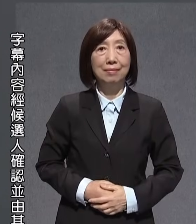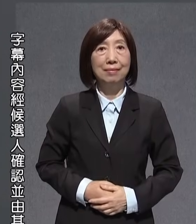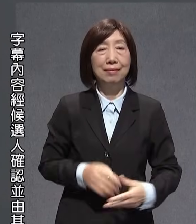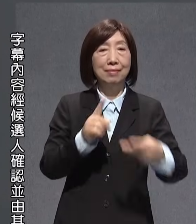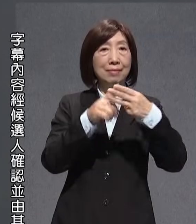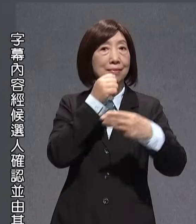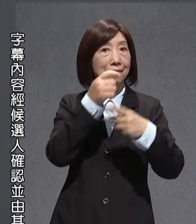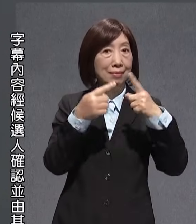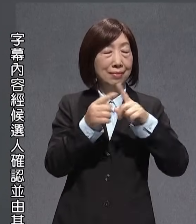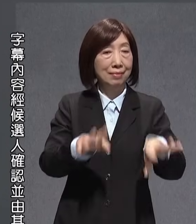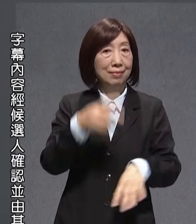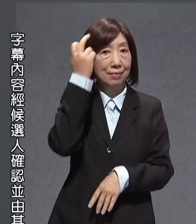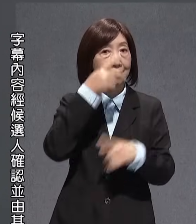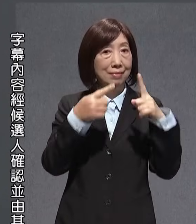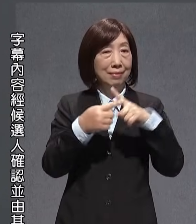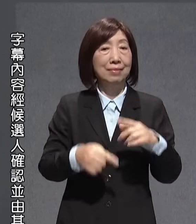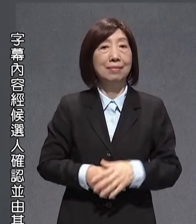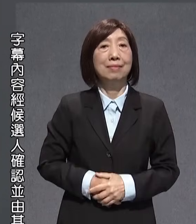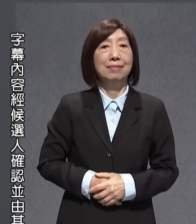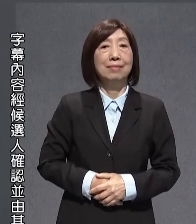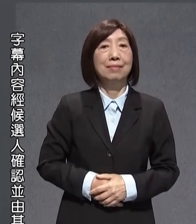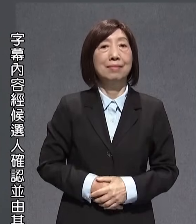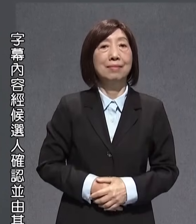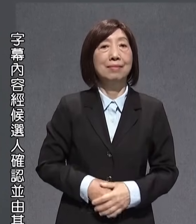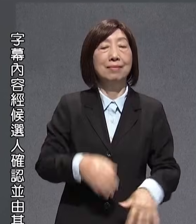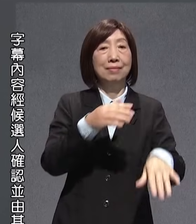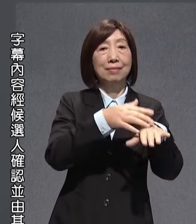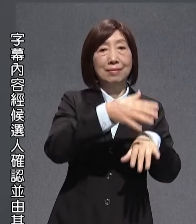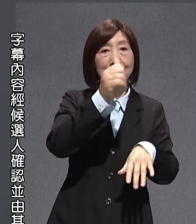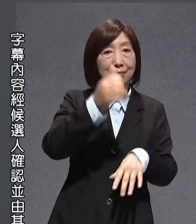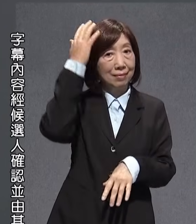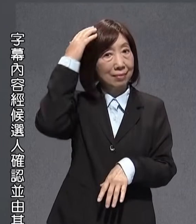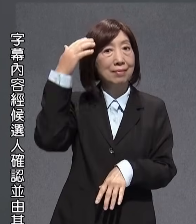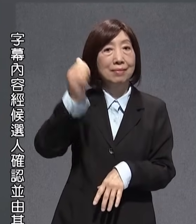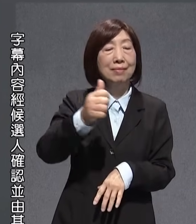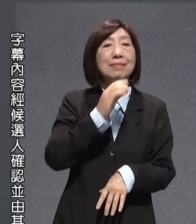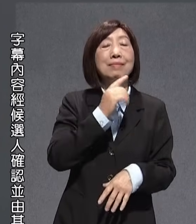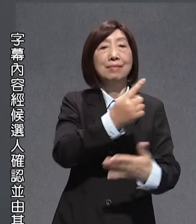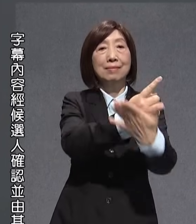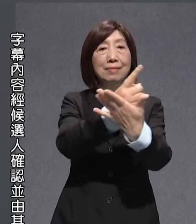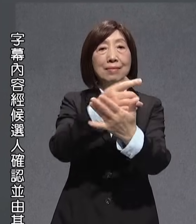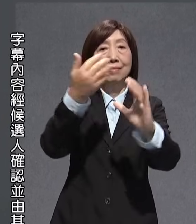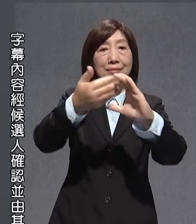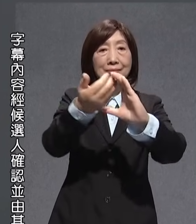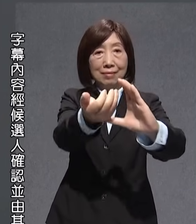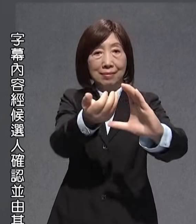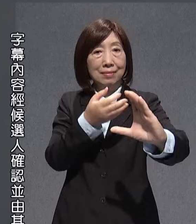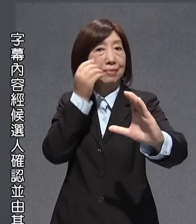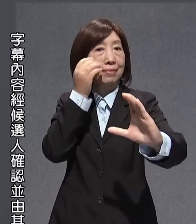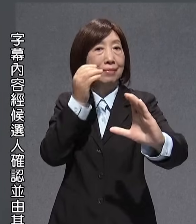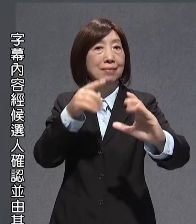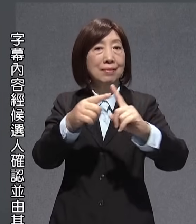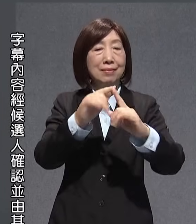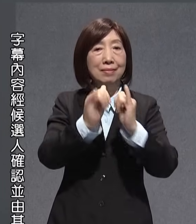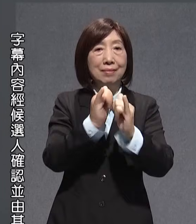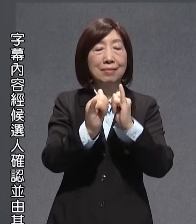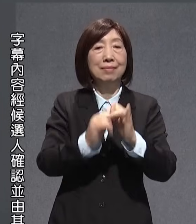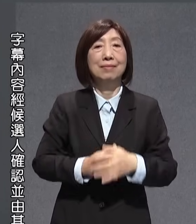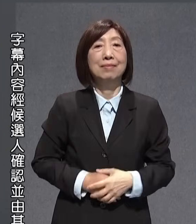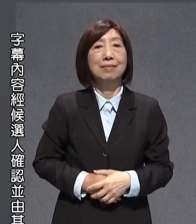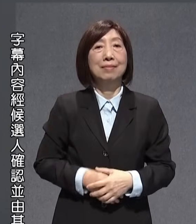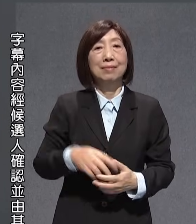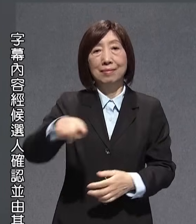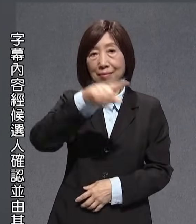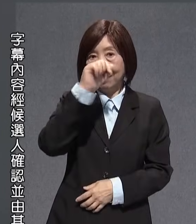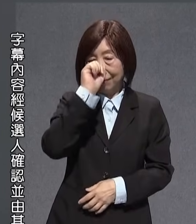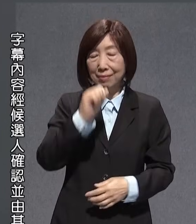主持人、监察人、侯市长、柯主席、电视机前以及线上收看直播的国人同胞，